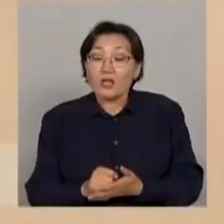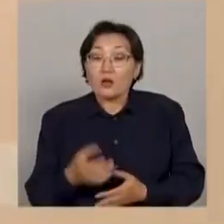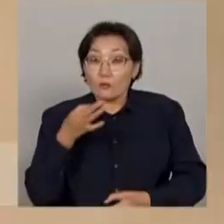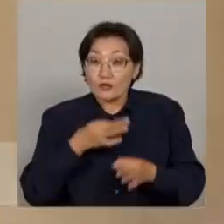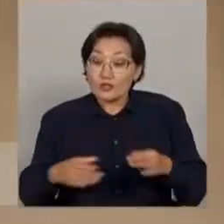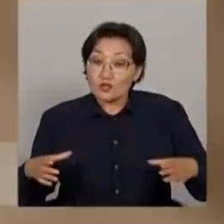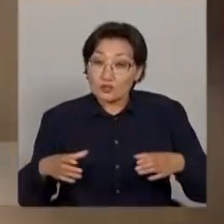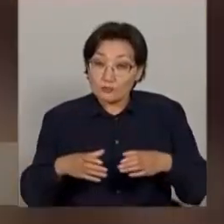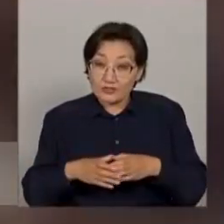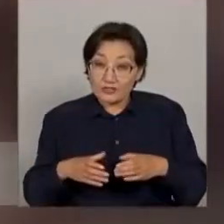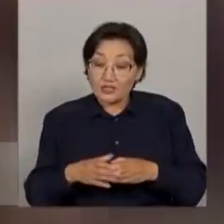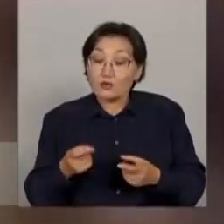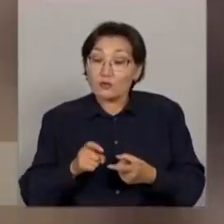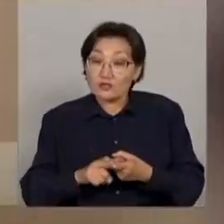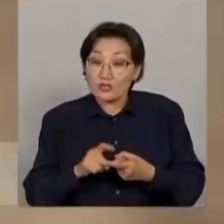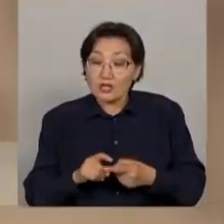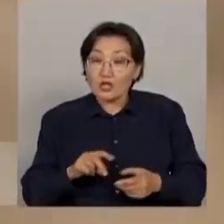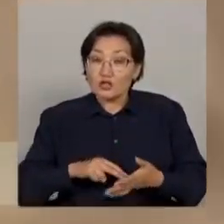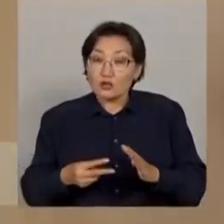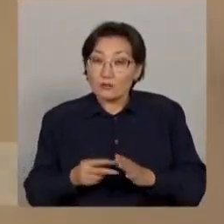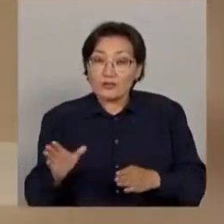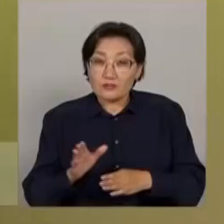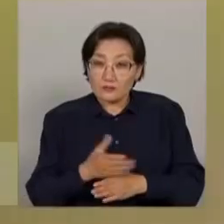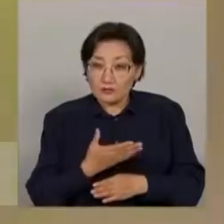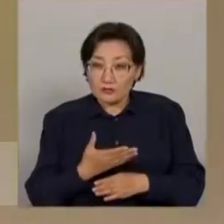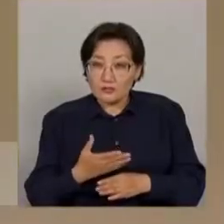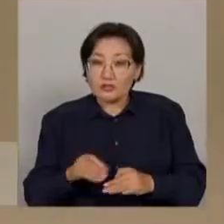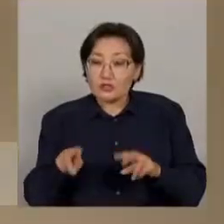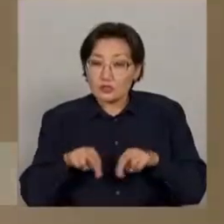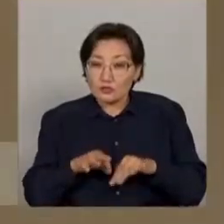жауапкершілігі шектеулі серіктестігіне қатысты жоспардан тыс тексеру жүргізді.